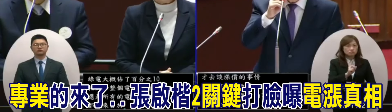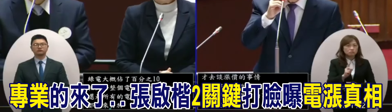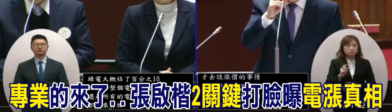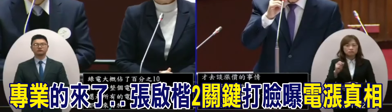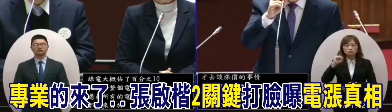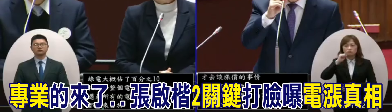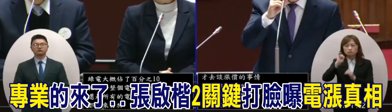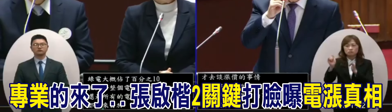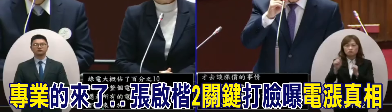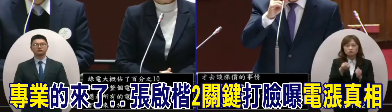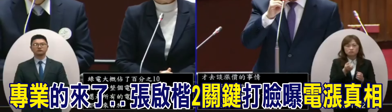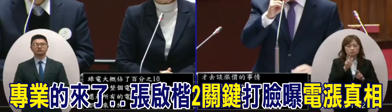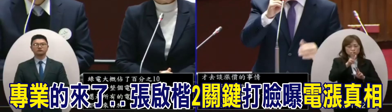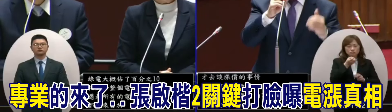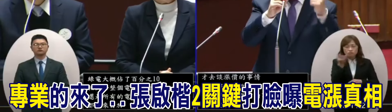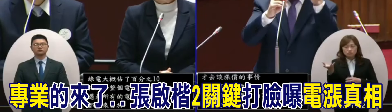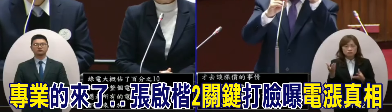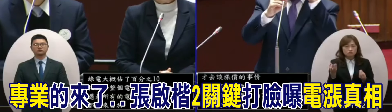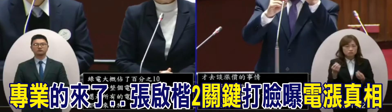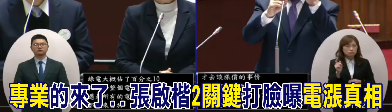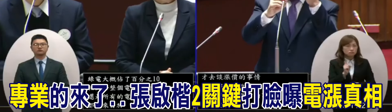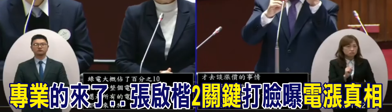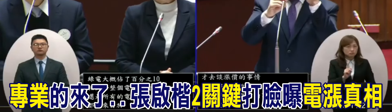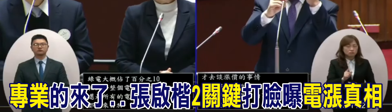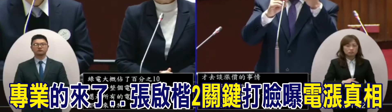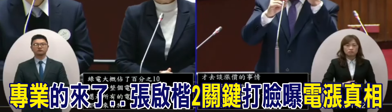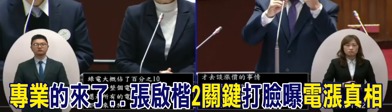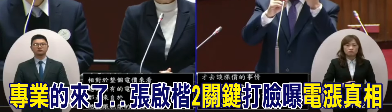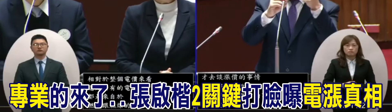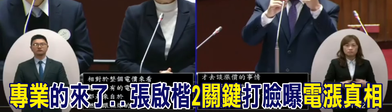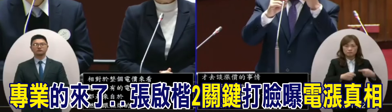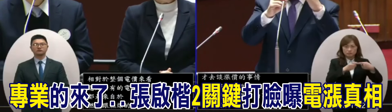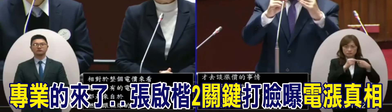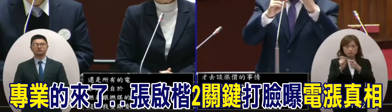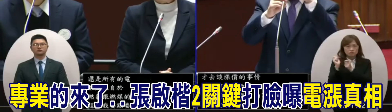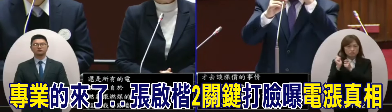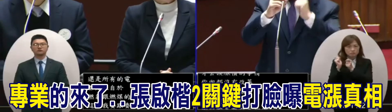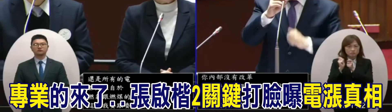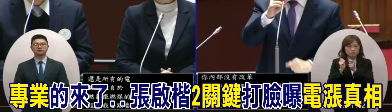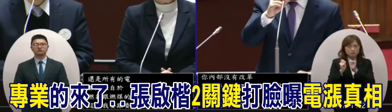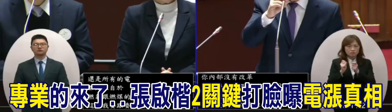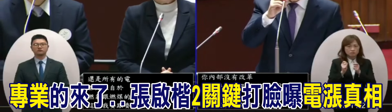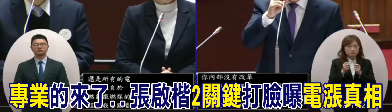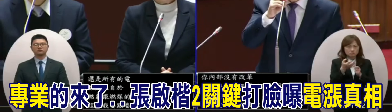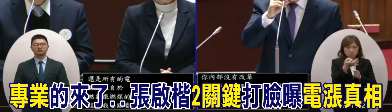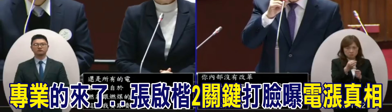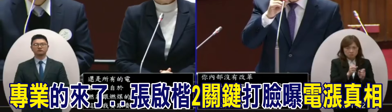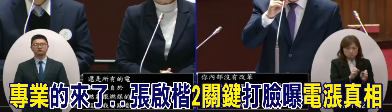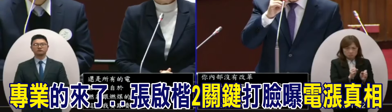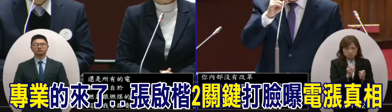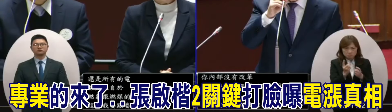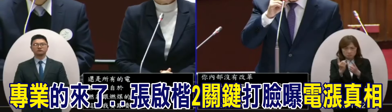人民讲。第一个，最近的这个价格还是继续往上走，对不对？